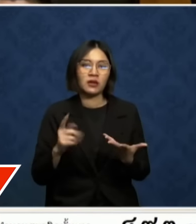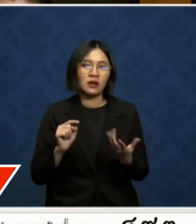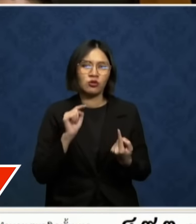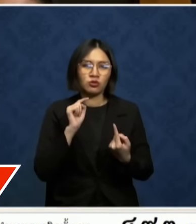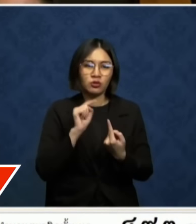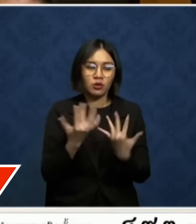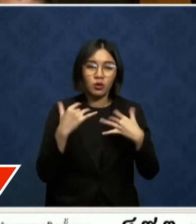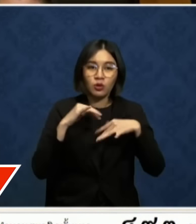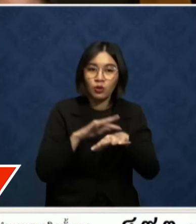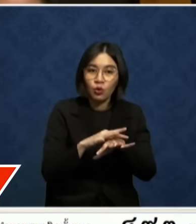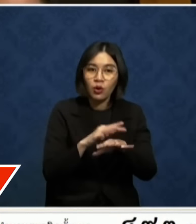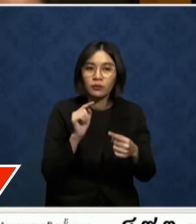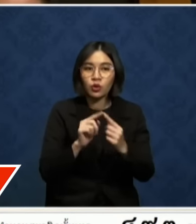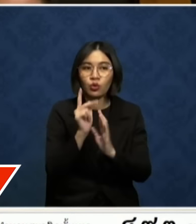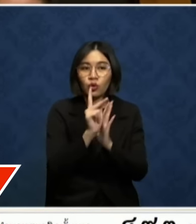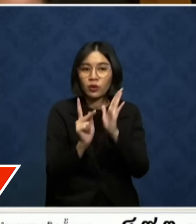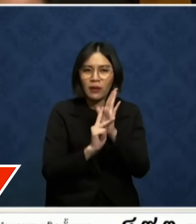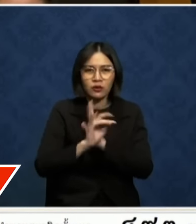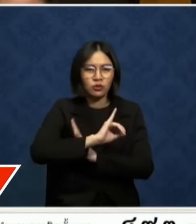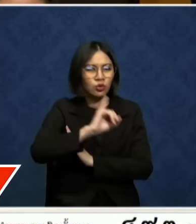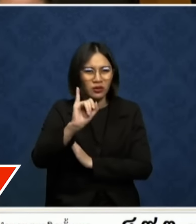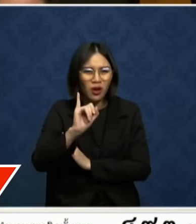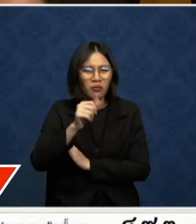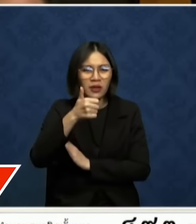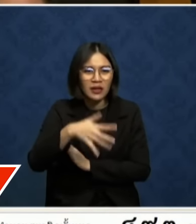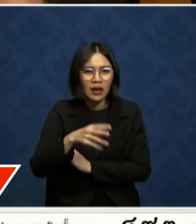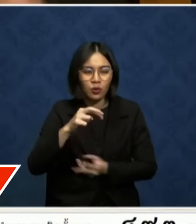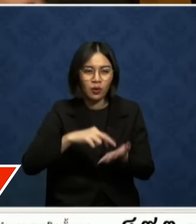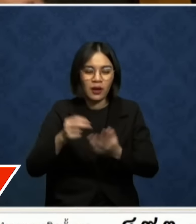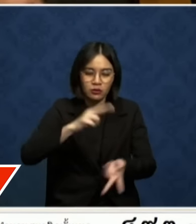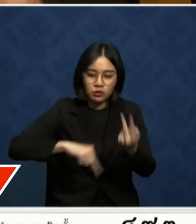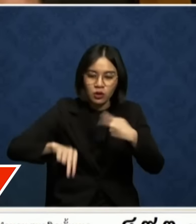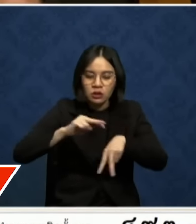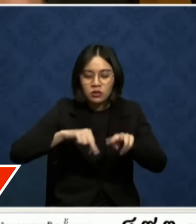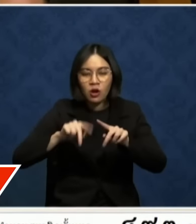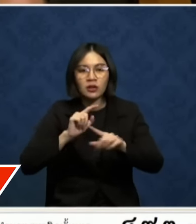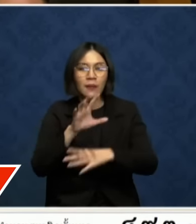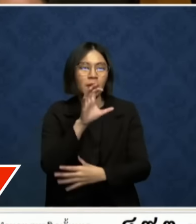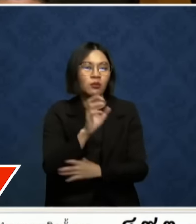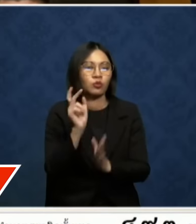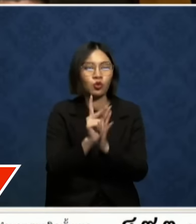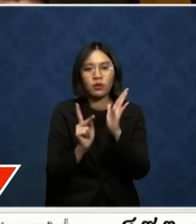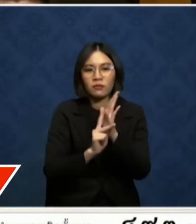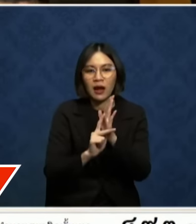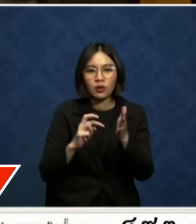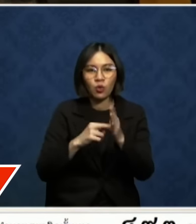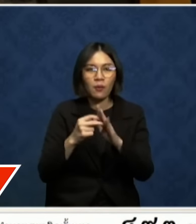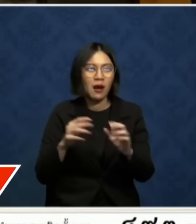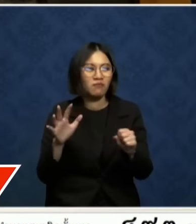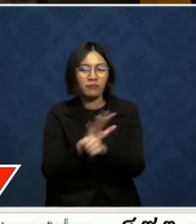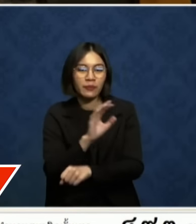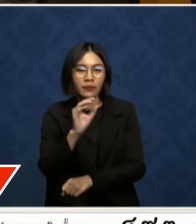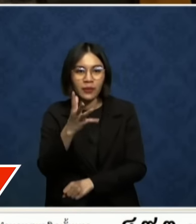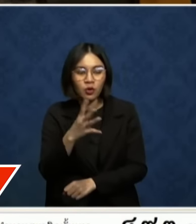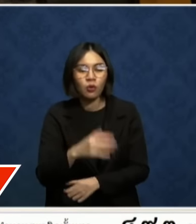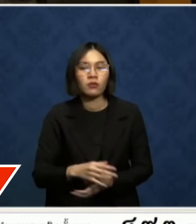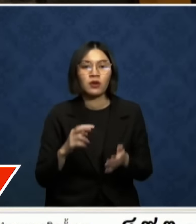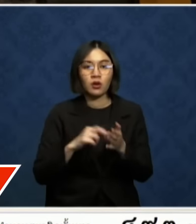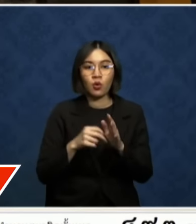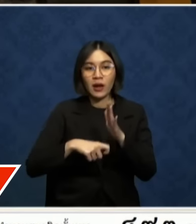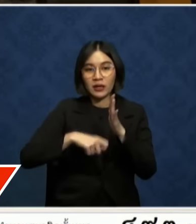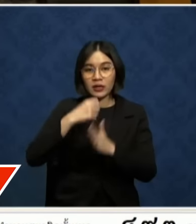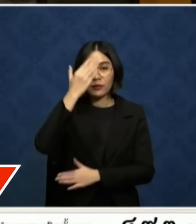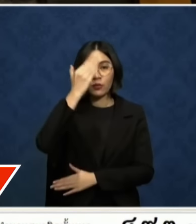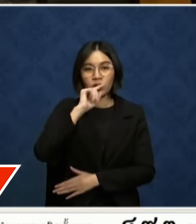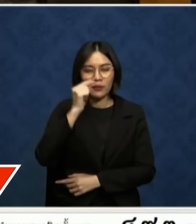ามาอยู่บนกฎหมายที่เราสามารถตรวจสอบหรือควบคุมหรือบังคับใช้กฎหมายได้อย่างถนัดนักจึงเป็นที่มาว่าทำไมเ